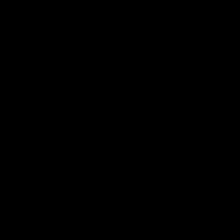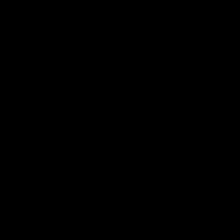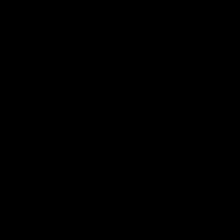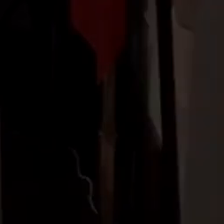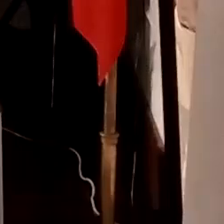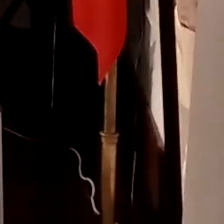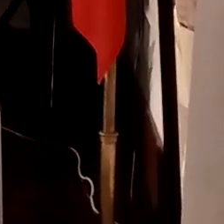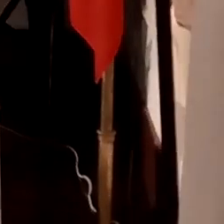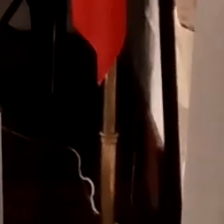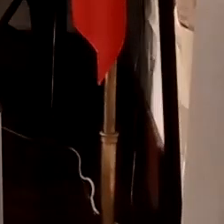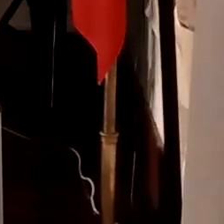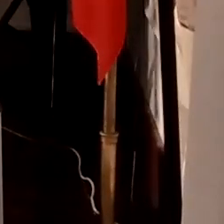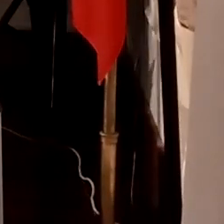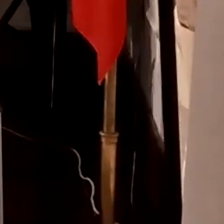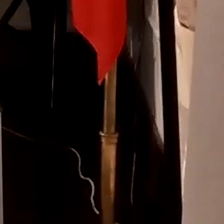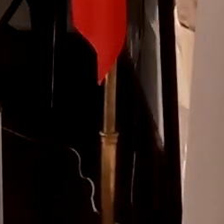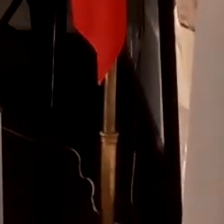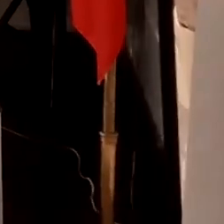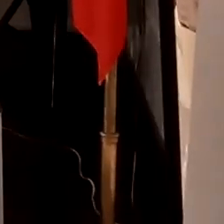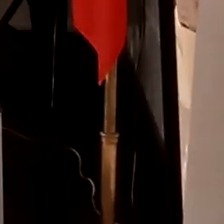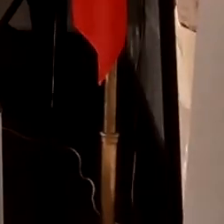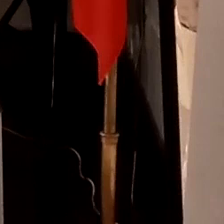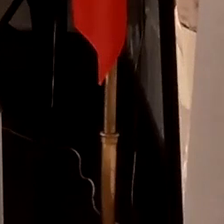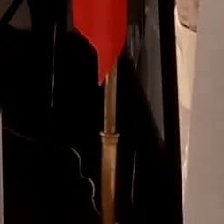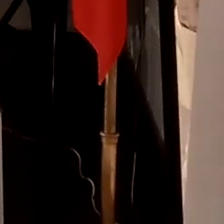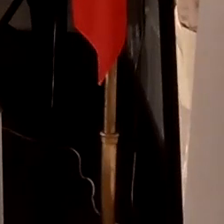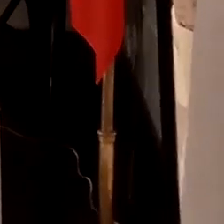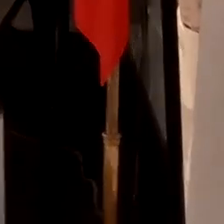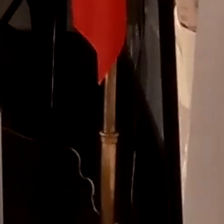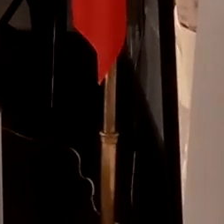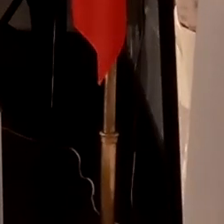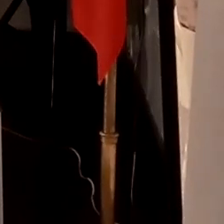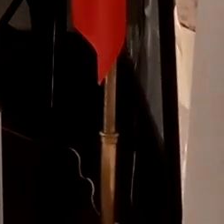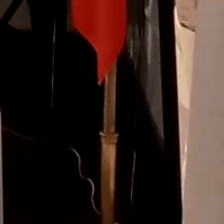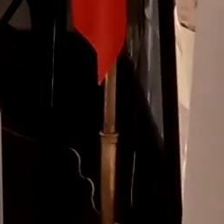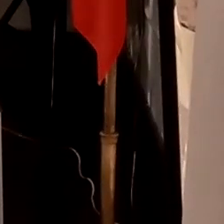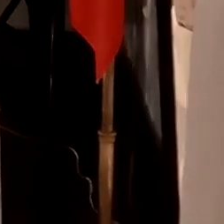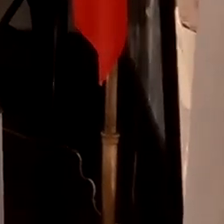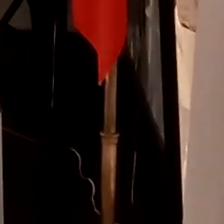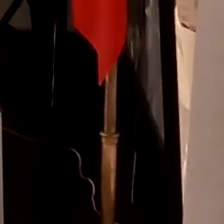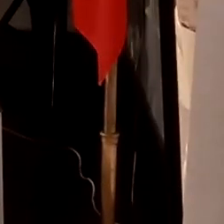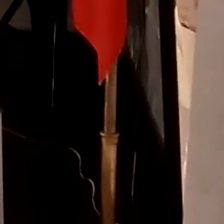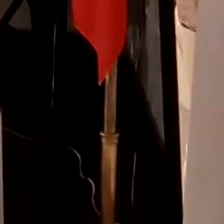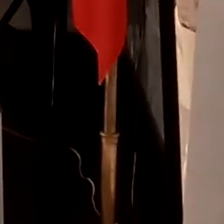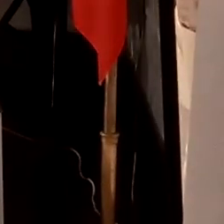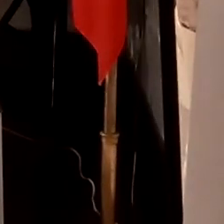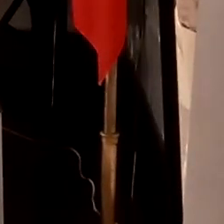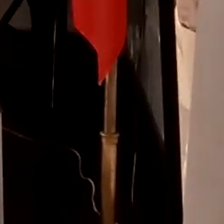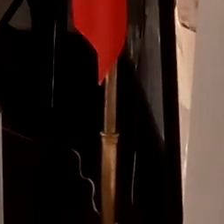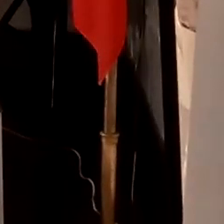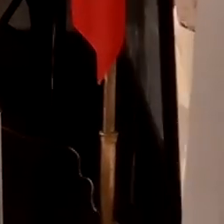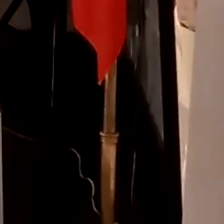la buona sera a tutti benvenuti al circolo ufficiali presidente cielo genero carola